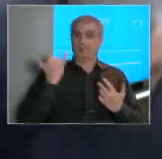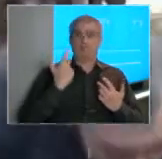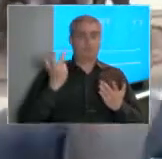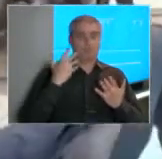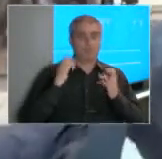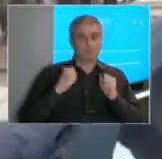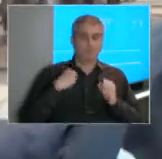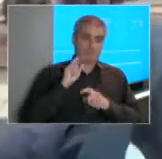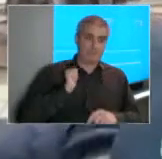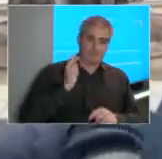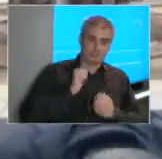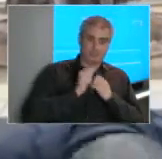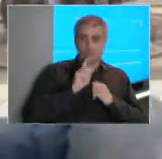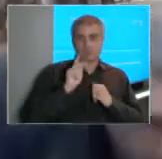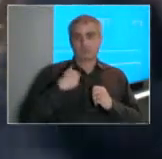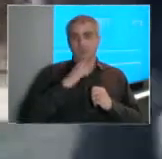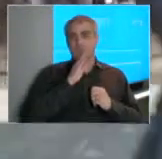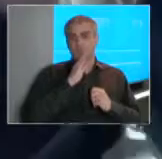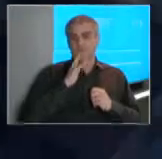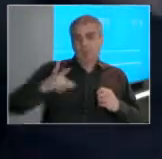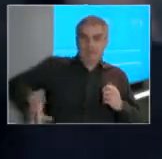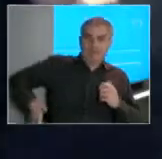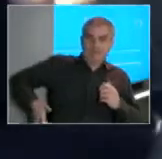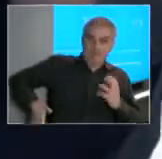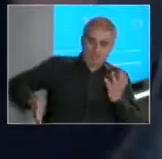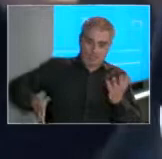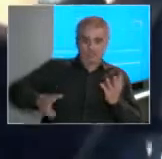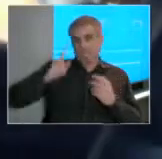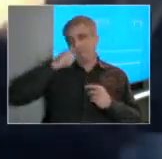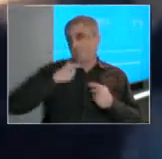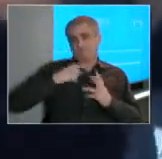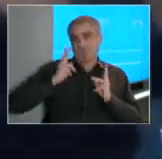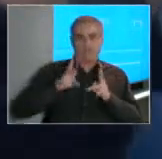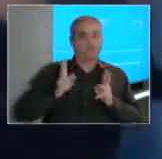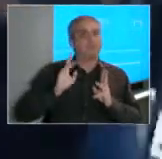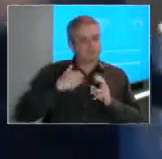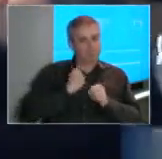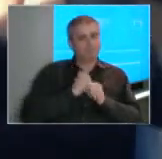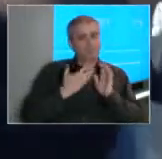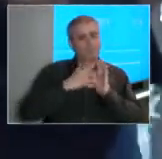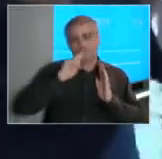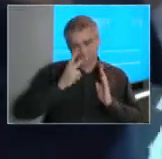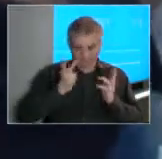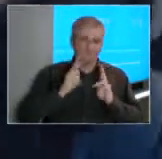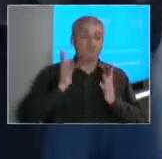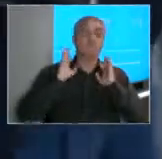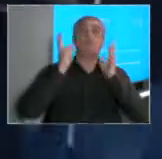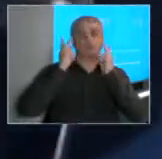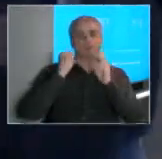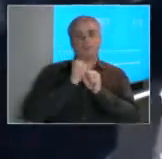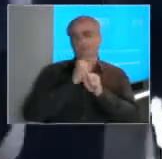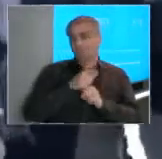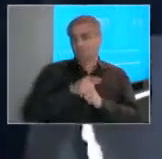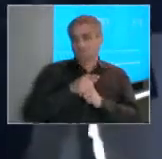בהתחלה זה לא בטוח אם אני אתגייס או לא, כי יש לי בכליה ופרופיל שלי לא כל כך אפשר את זה, אבל עשינו עוד פעם בדיקות חוזרות ובאמת היה לי נורא חשוב לעשות